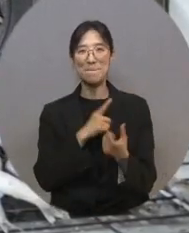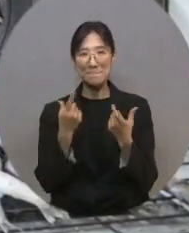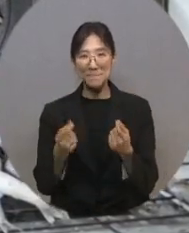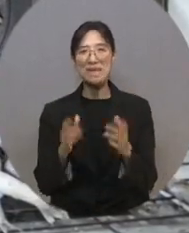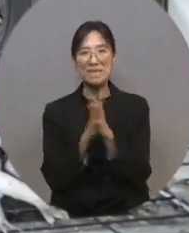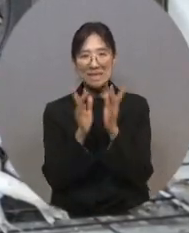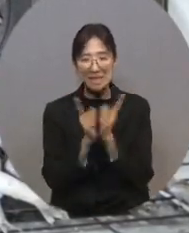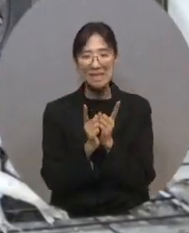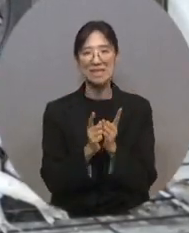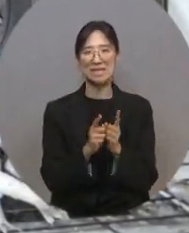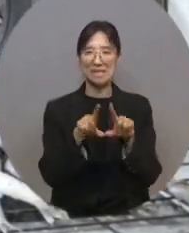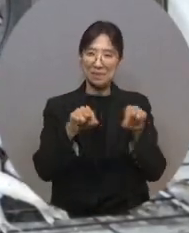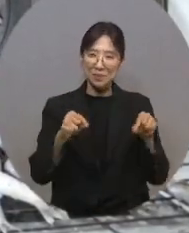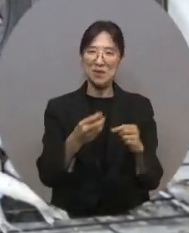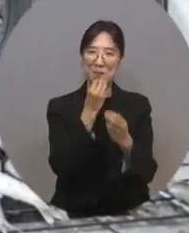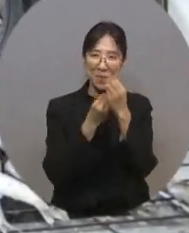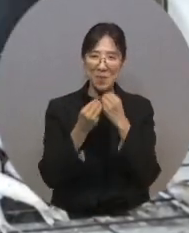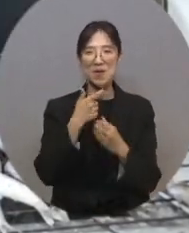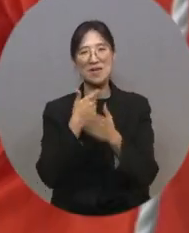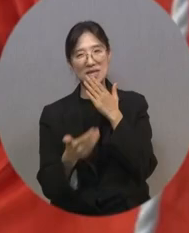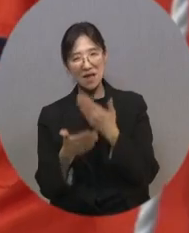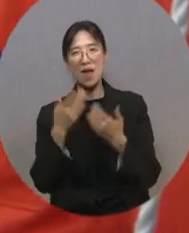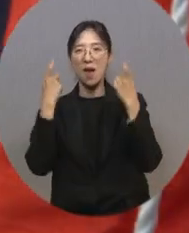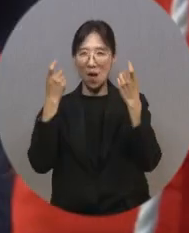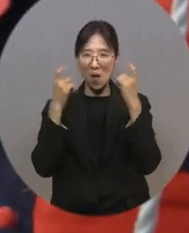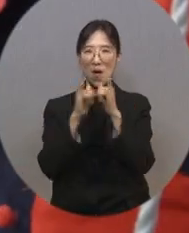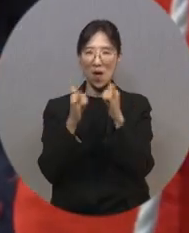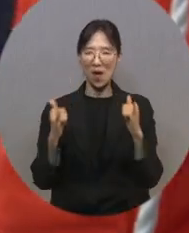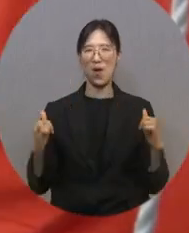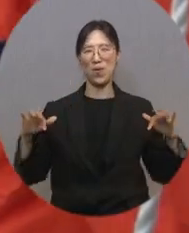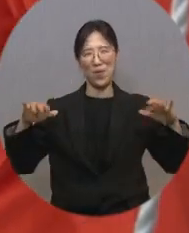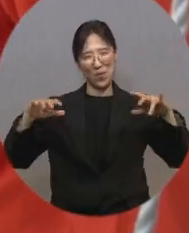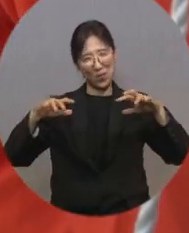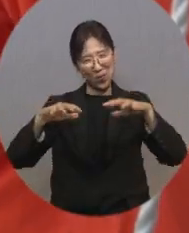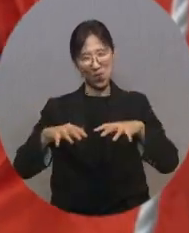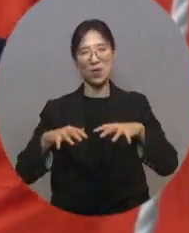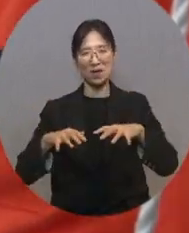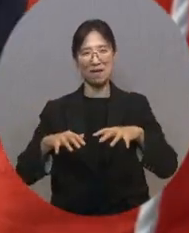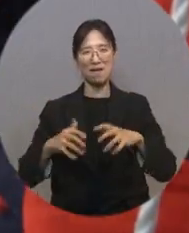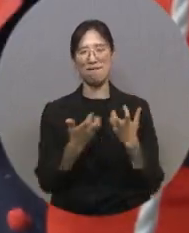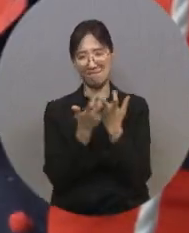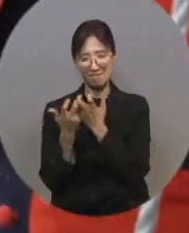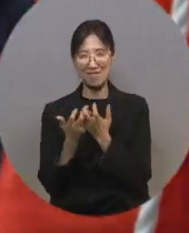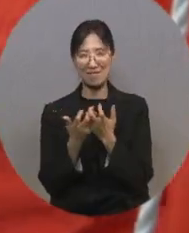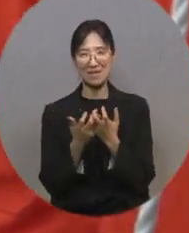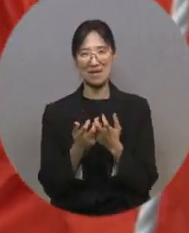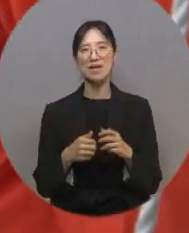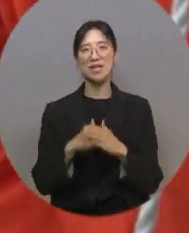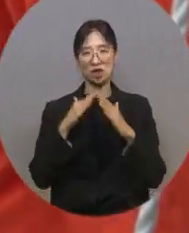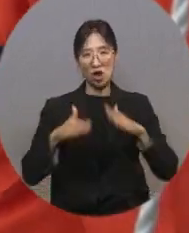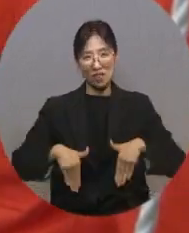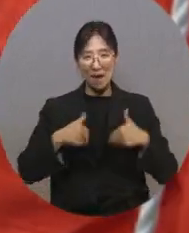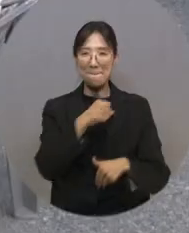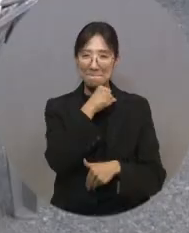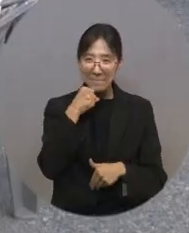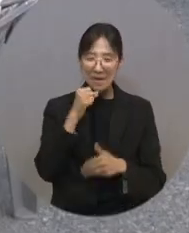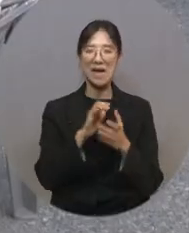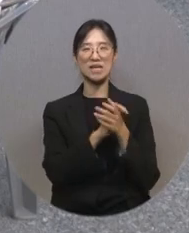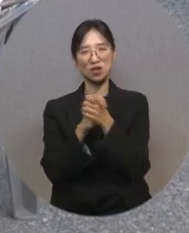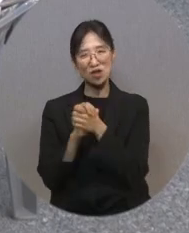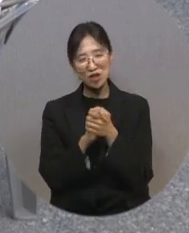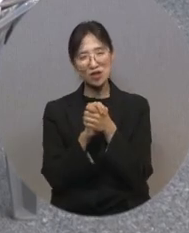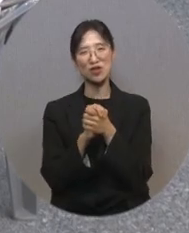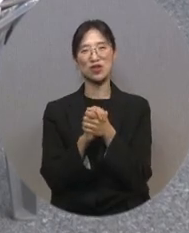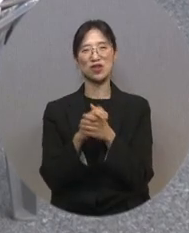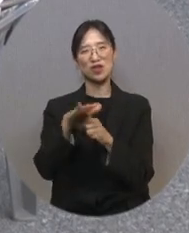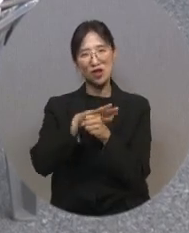음식을 맛보고 체험하는 관광객들로 문전성시를 이뤄 남도의 맛은 물론 남도의 정까지 느낄 수